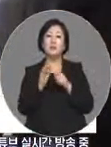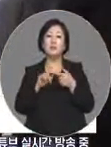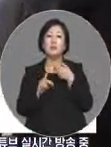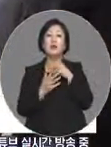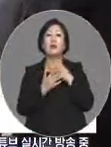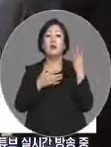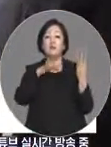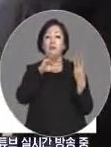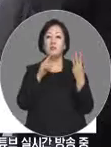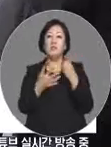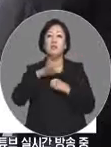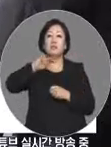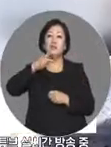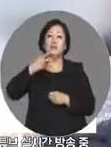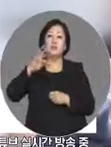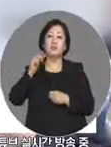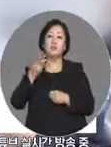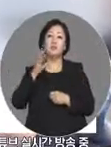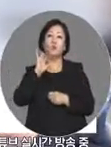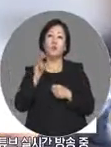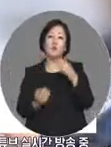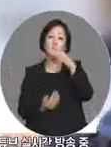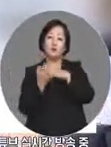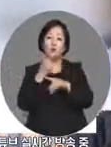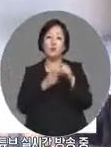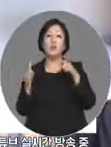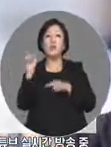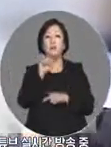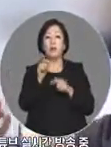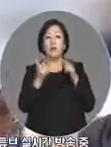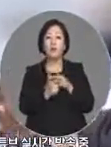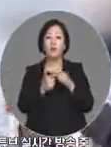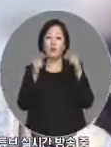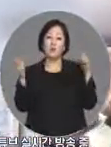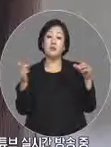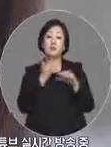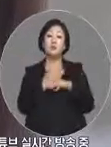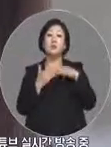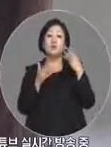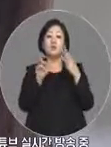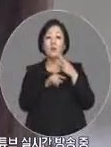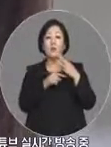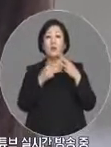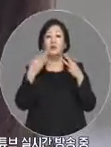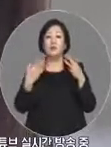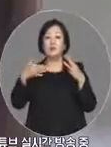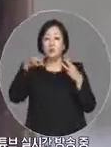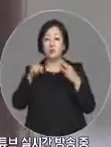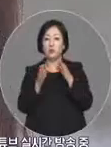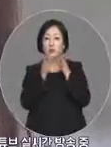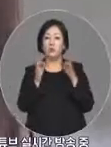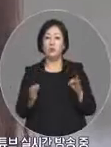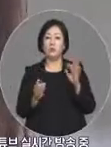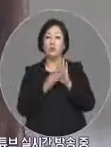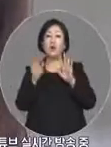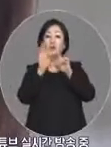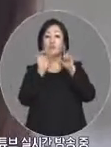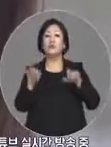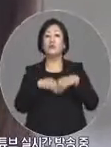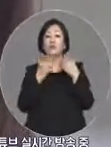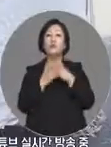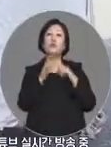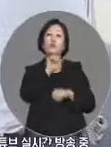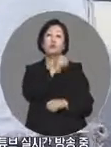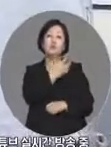하위 변인 스텔스 5 미크론 이 빠르게 확산하고 있습니다 3월 4째주 세레스 5 미끄러운 검출 1 은 전국 평균이